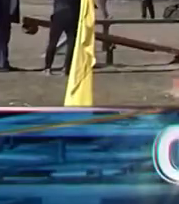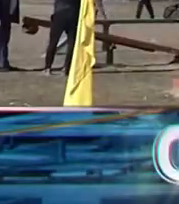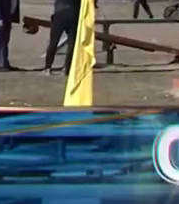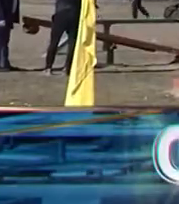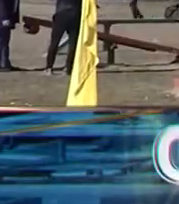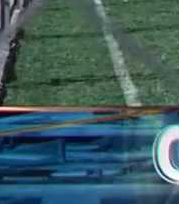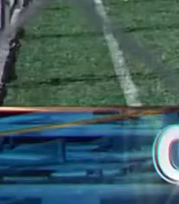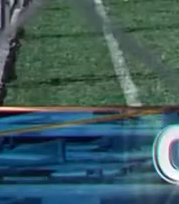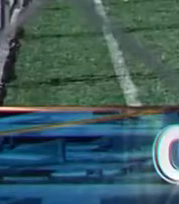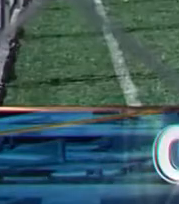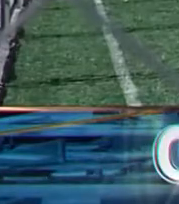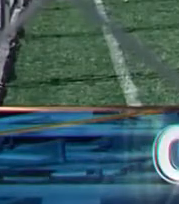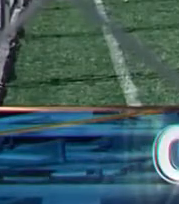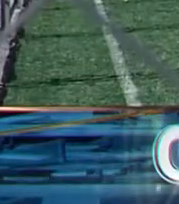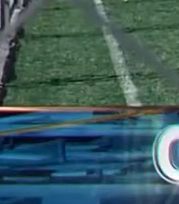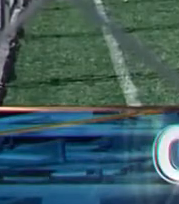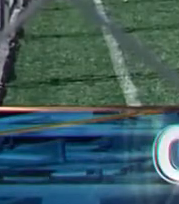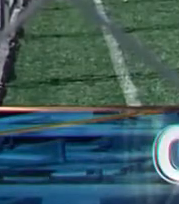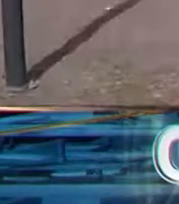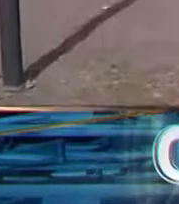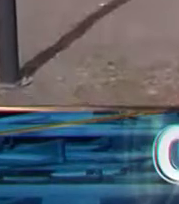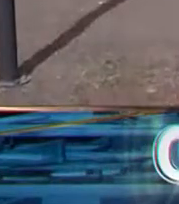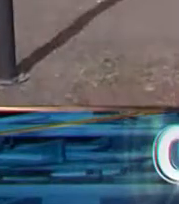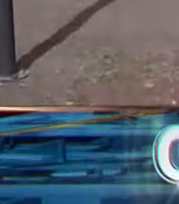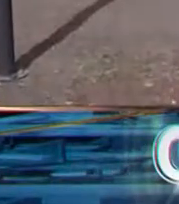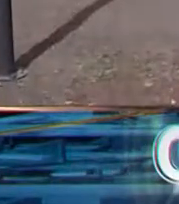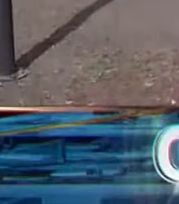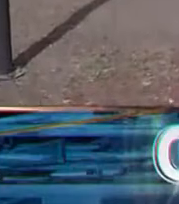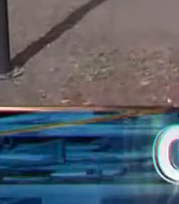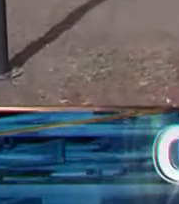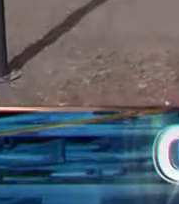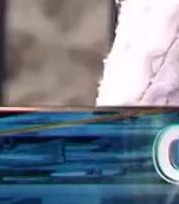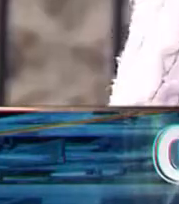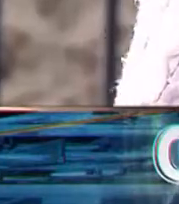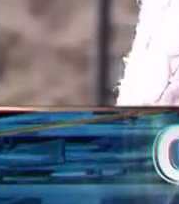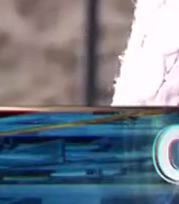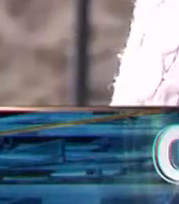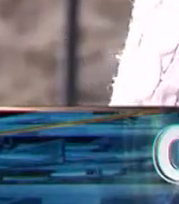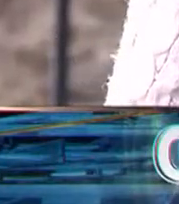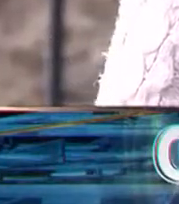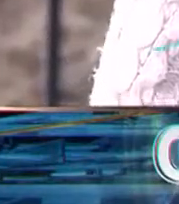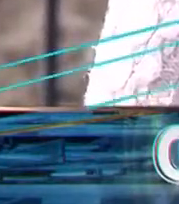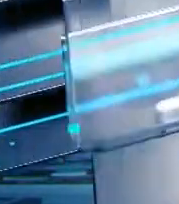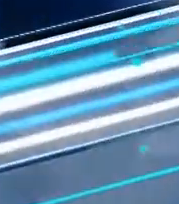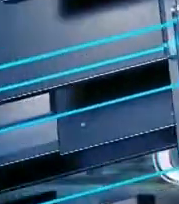дорожная карта в помощь новые объекты на пользу населению открылись гербу лакском районе